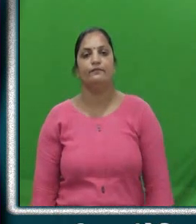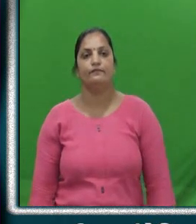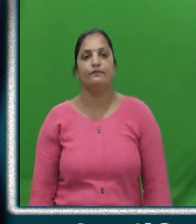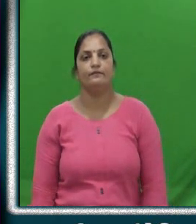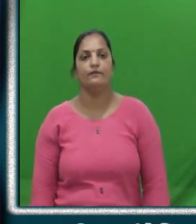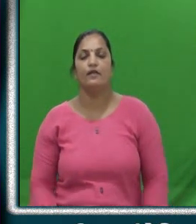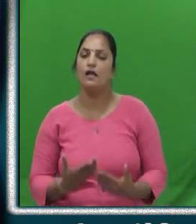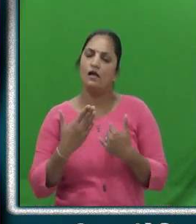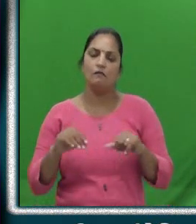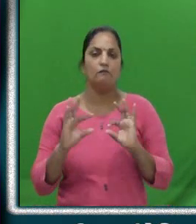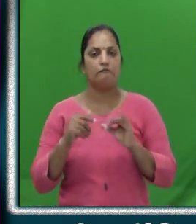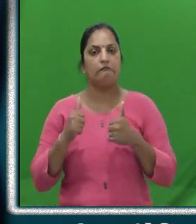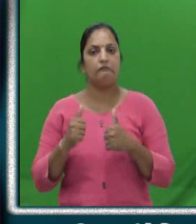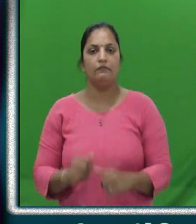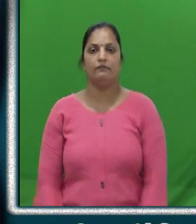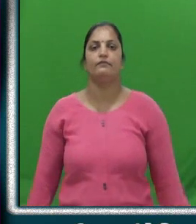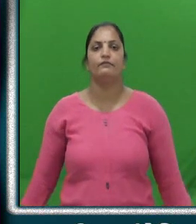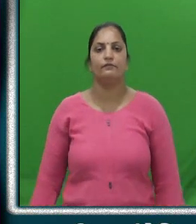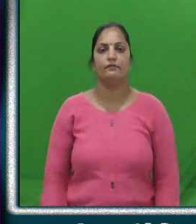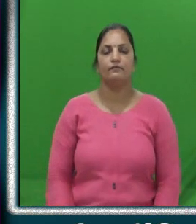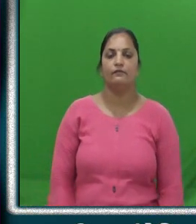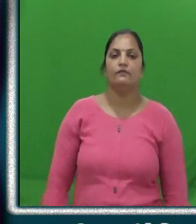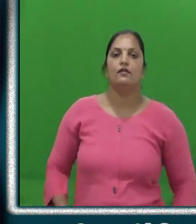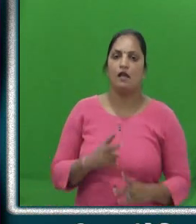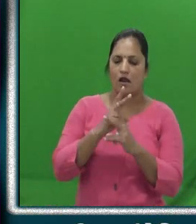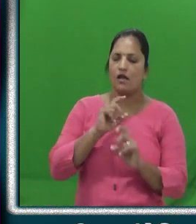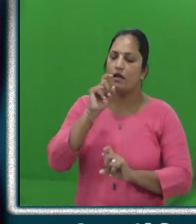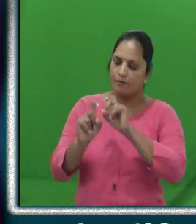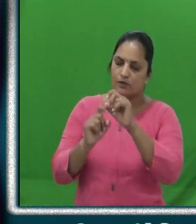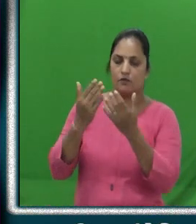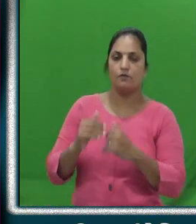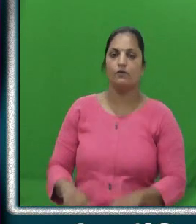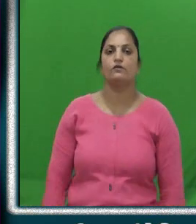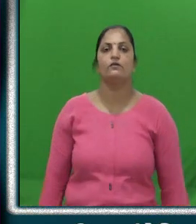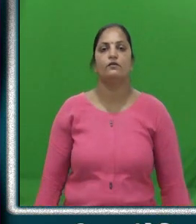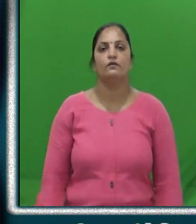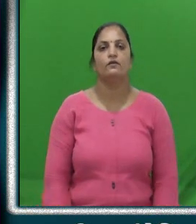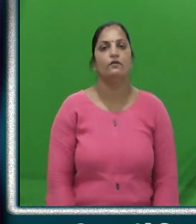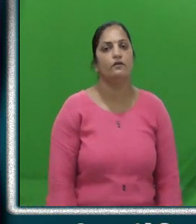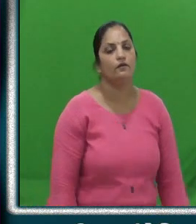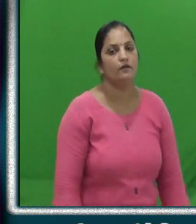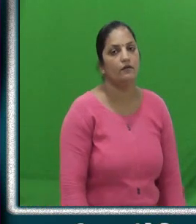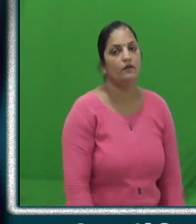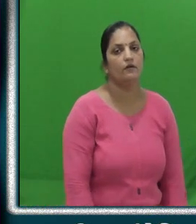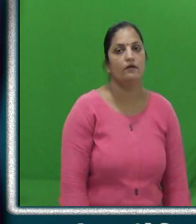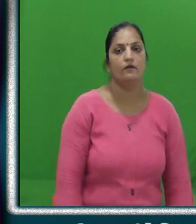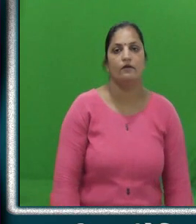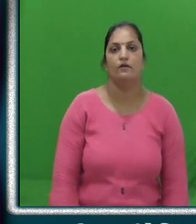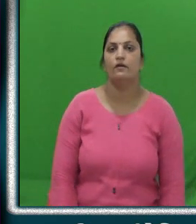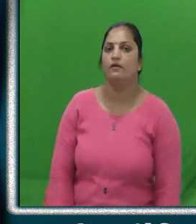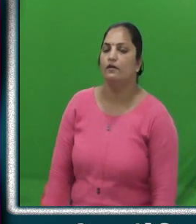પુડુચેરી. થઈ ગયો જવાબ, બરાબર. બંને અલગ અલગ રીતના પણ પ્રશ્ન પૂછાય. વેર હેવ અરુણ એન્ડ હિઝ